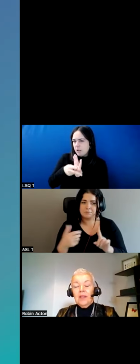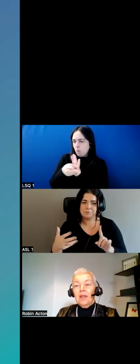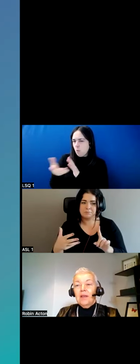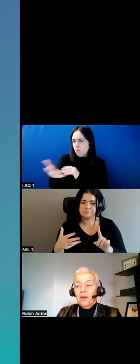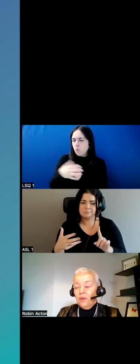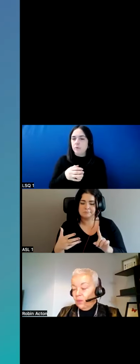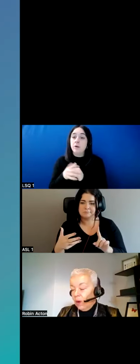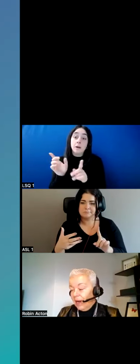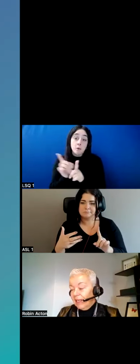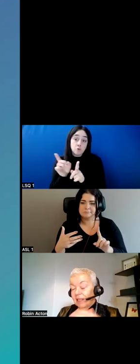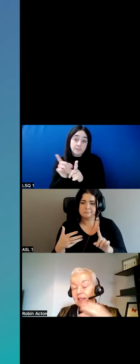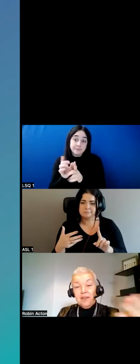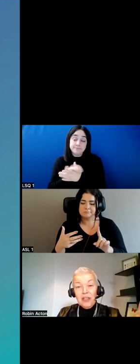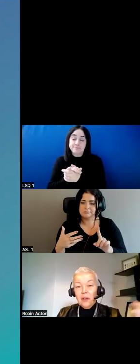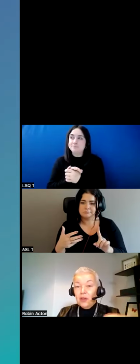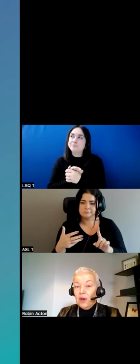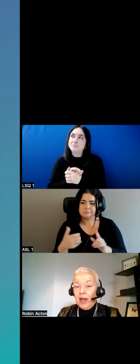et nous dire aussi